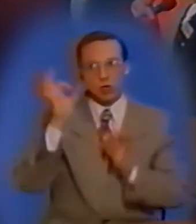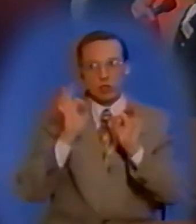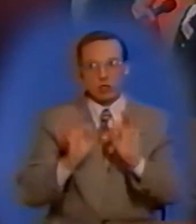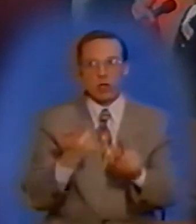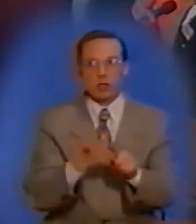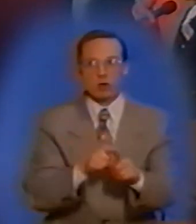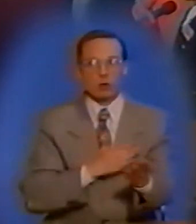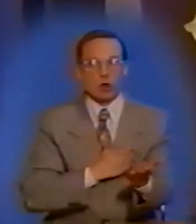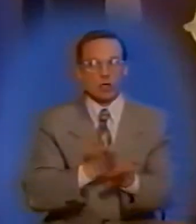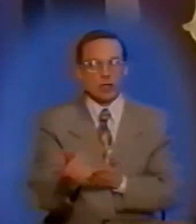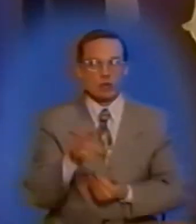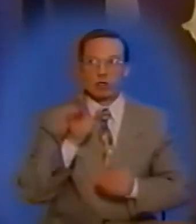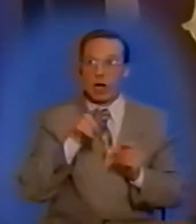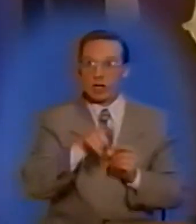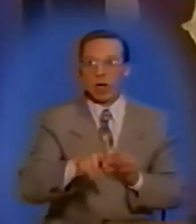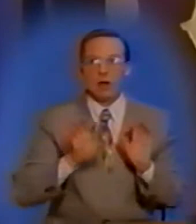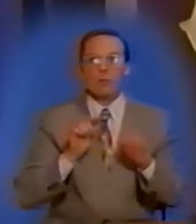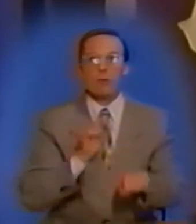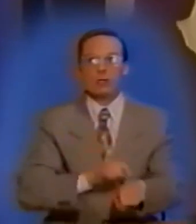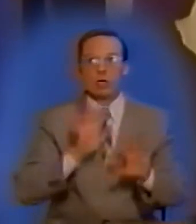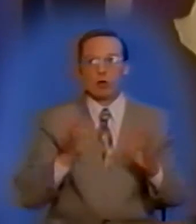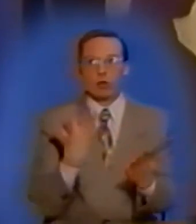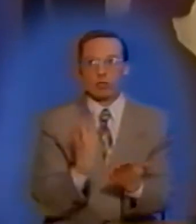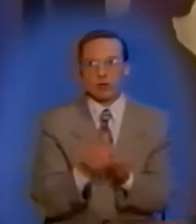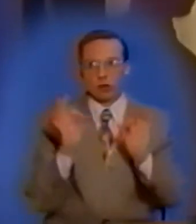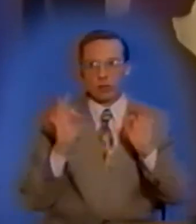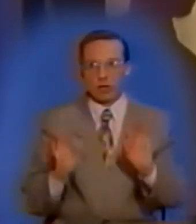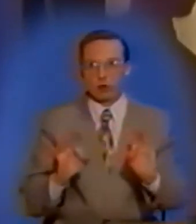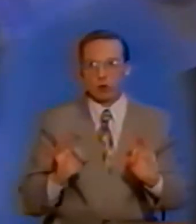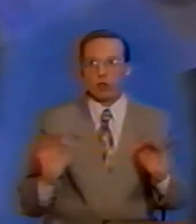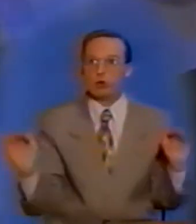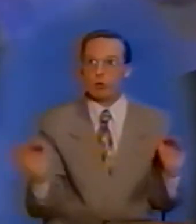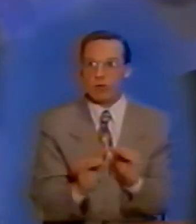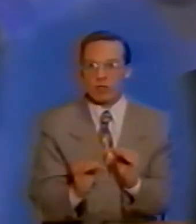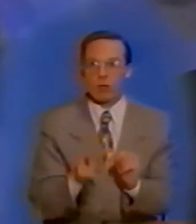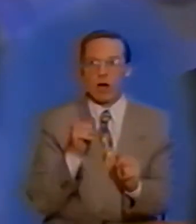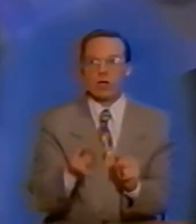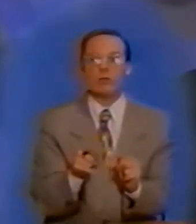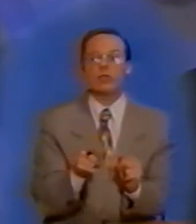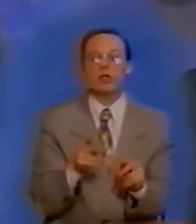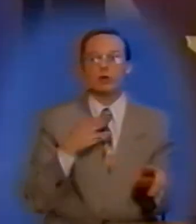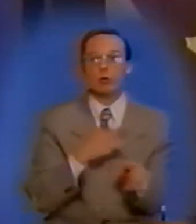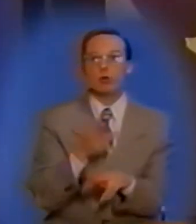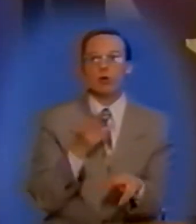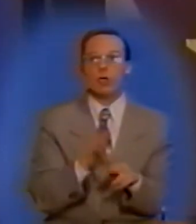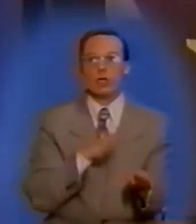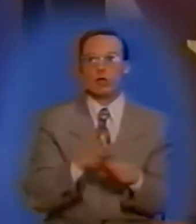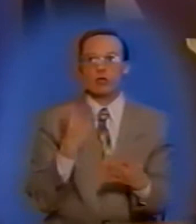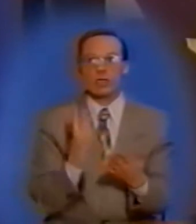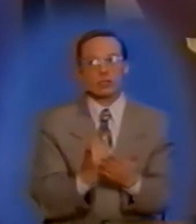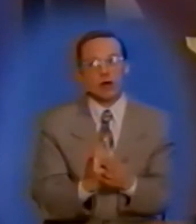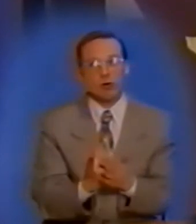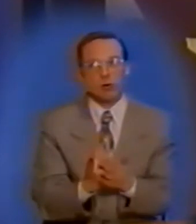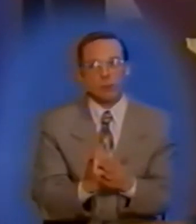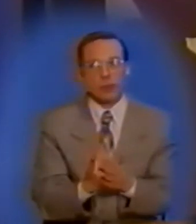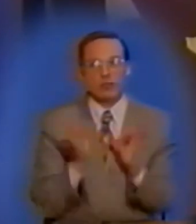tos orientacijos, ar jie patiria kokių tai savo teisių suvaržymą, ar tai trukdo jam realizuoti savo teisės. Klintono